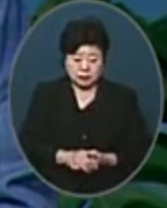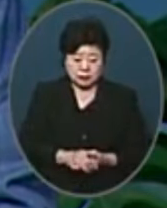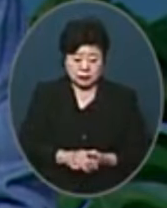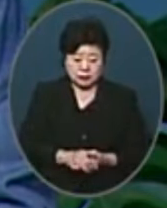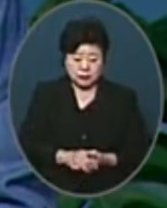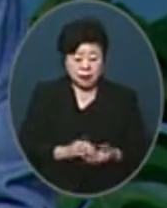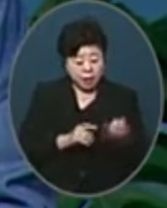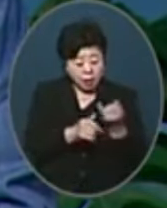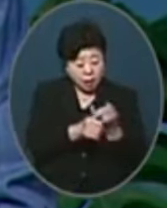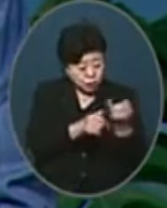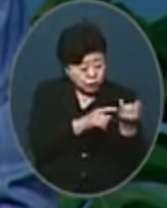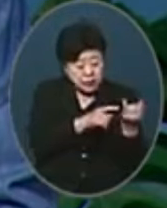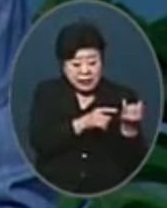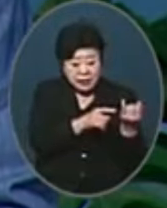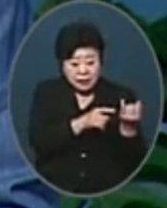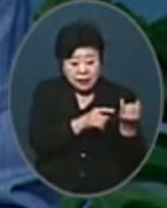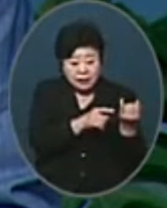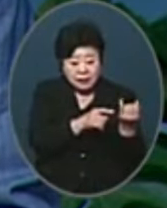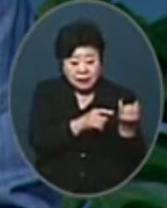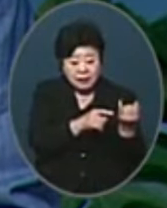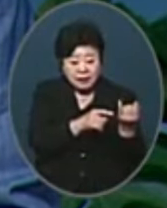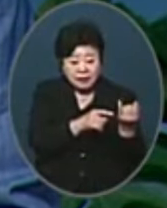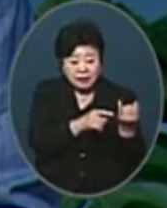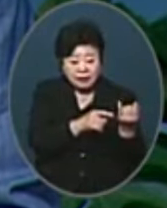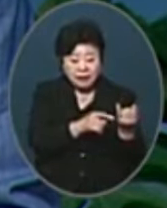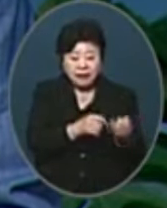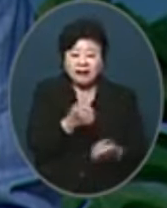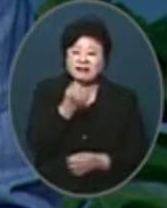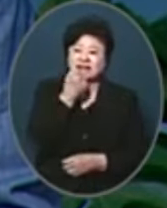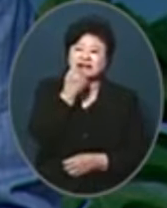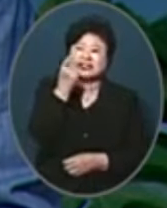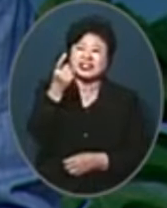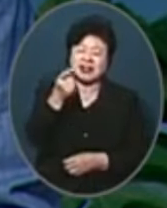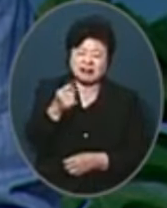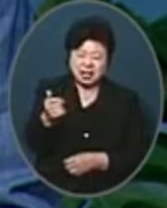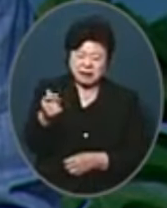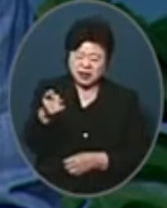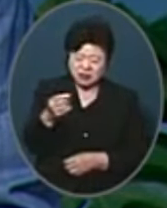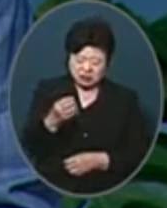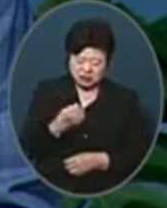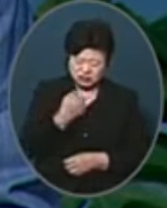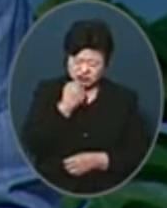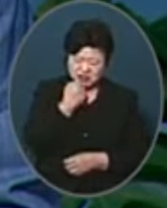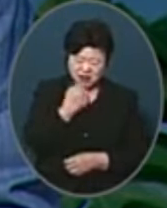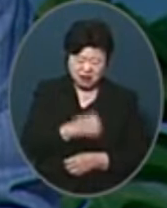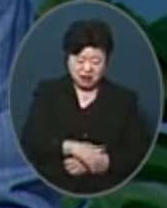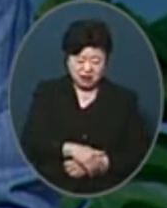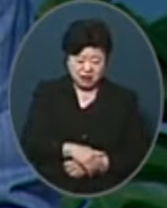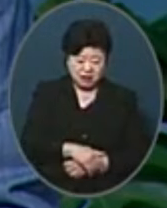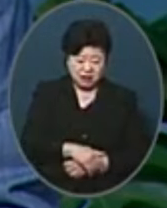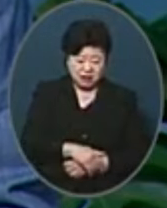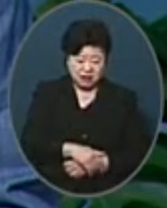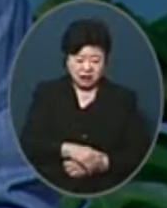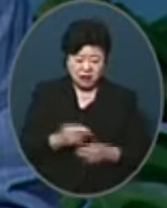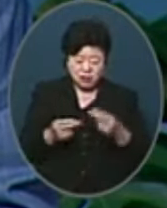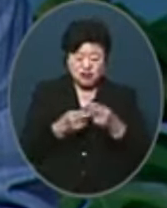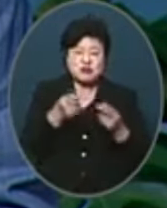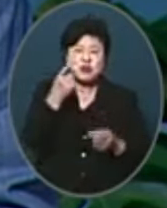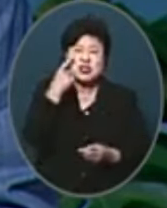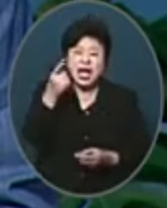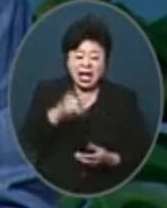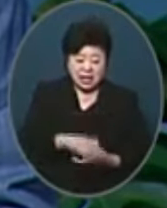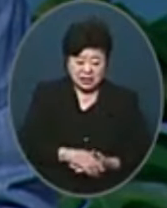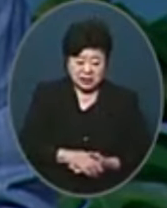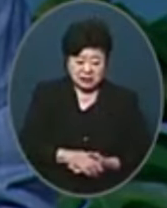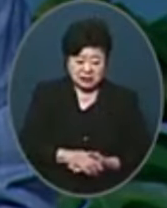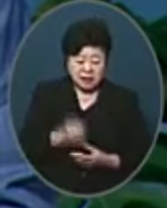그러니 그 부인이 무슨 쇼 한다고 이런 짓을 하냐. 두고 보자.